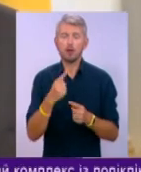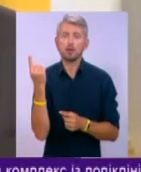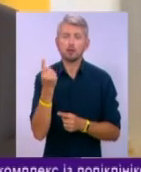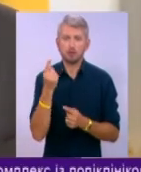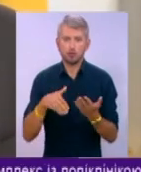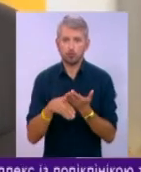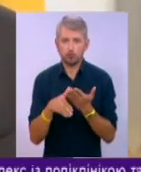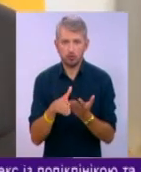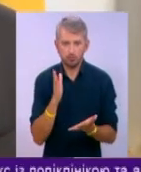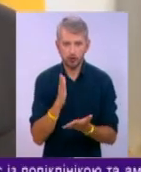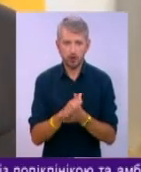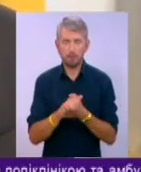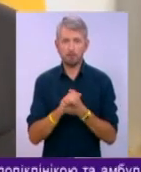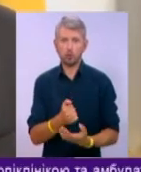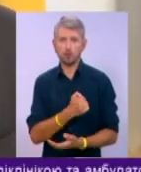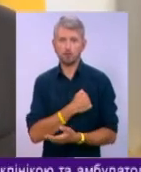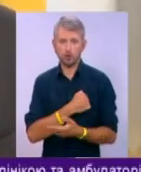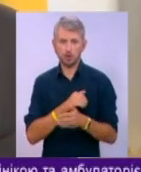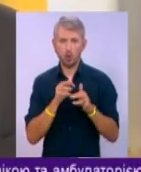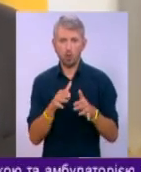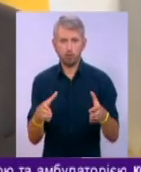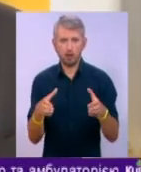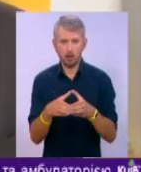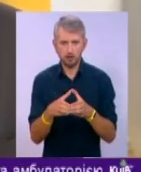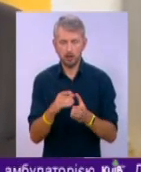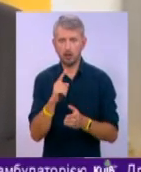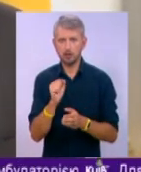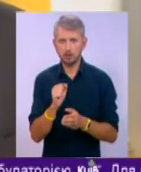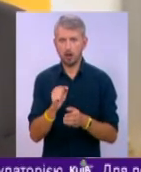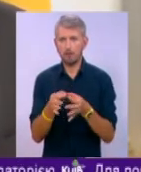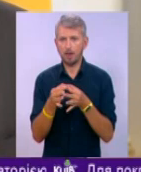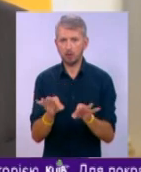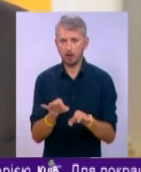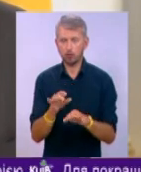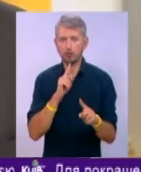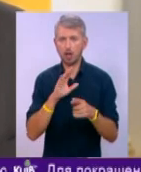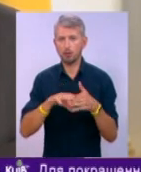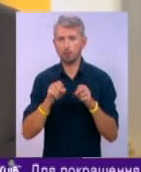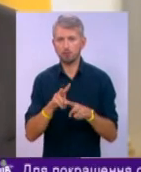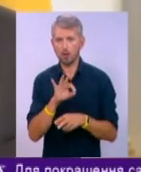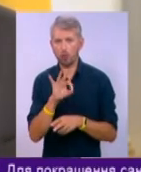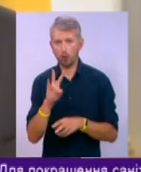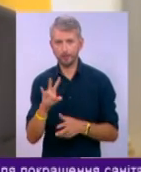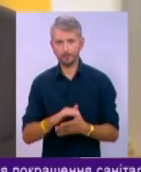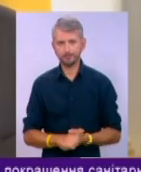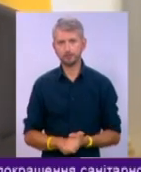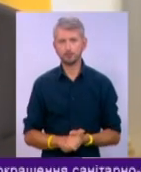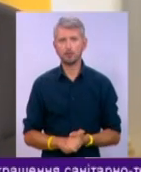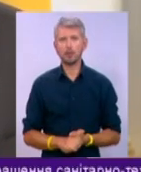для цього є миротворча операція за мандатом Ради безпеки Організації Об'єднаних Націй.